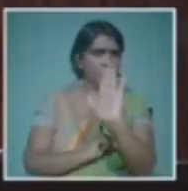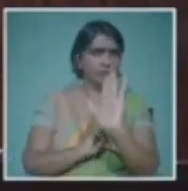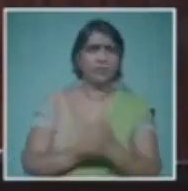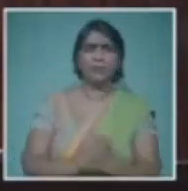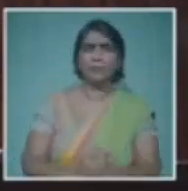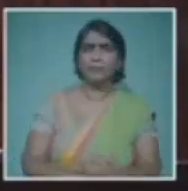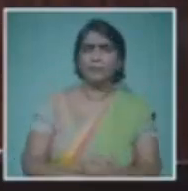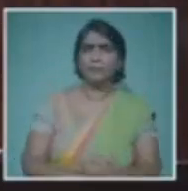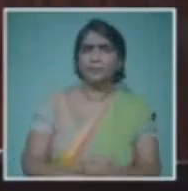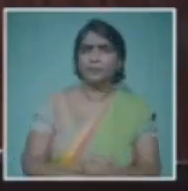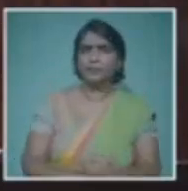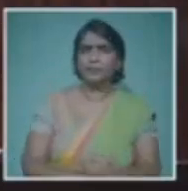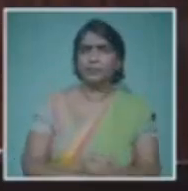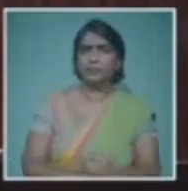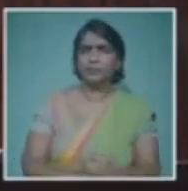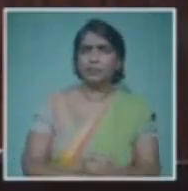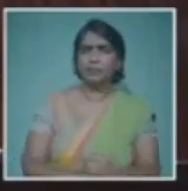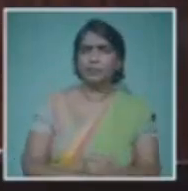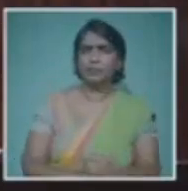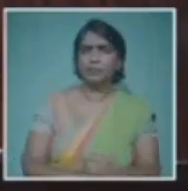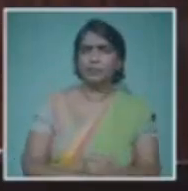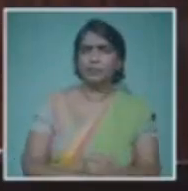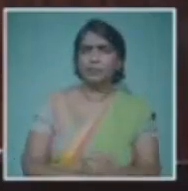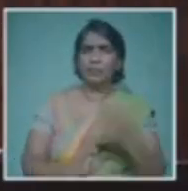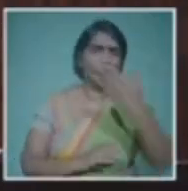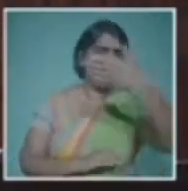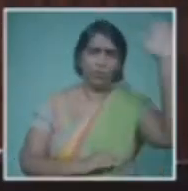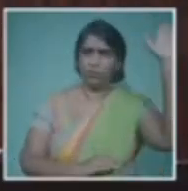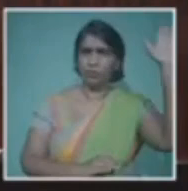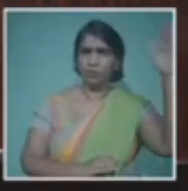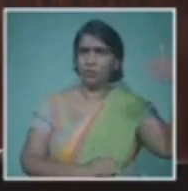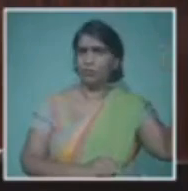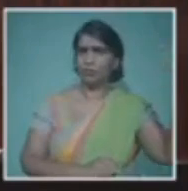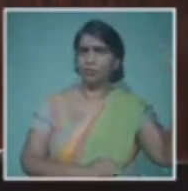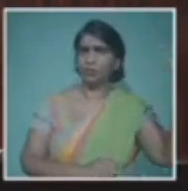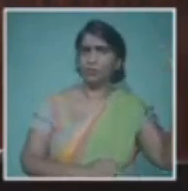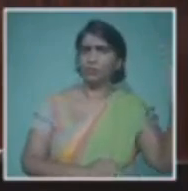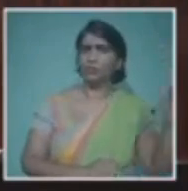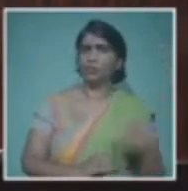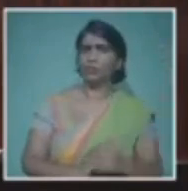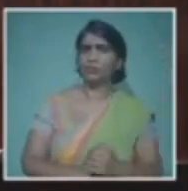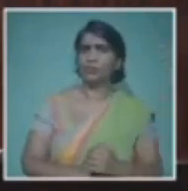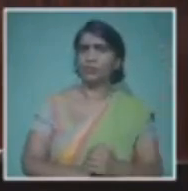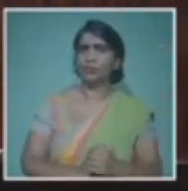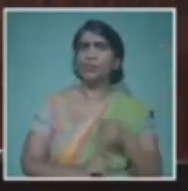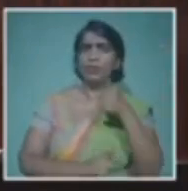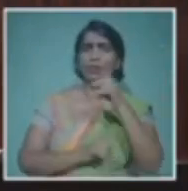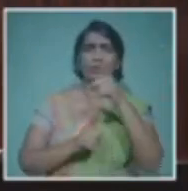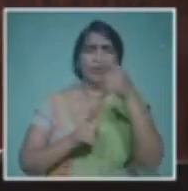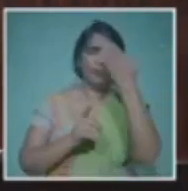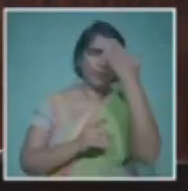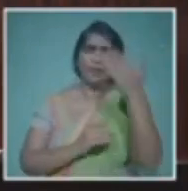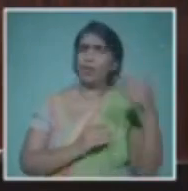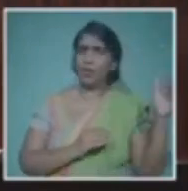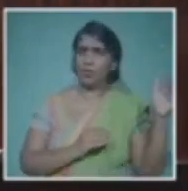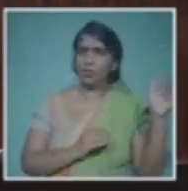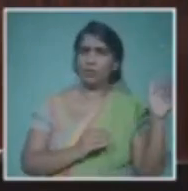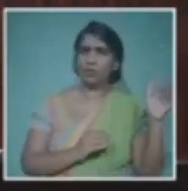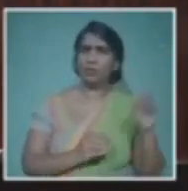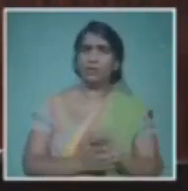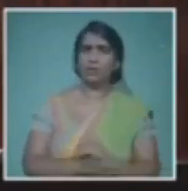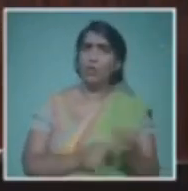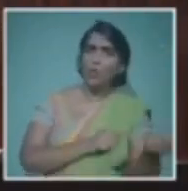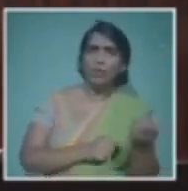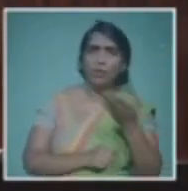සභාවෙන් එළියට යන්න එයානේ කතා කරලා ගහන්න